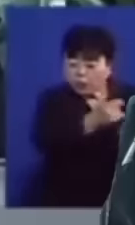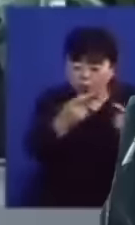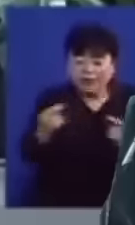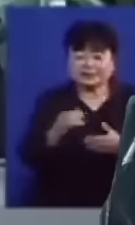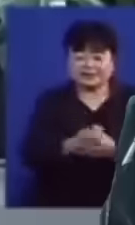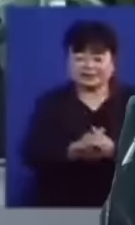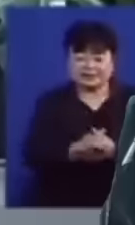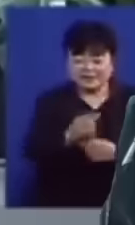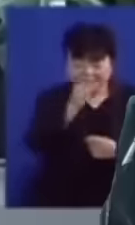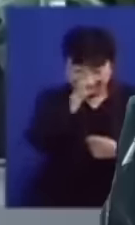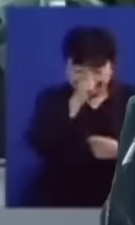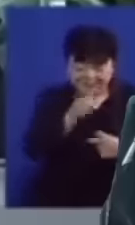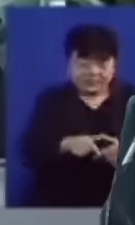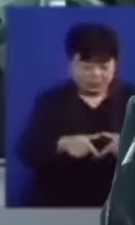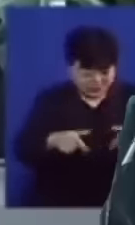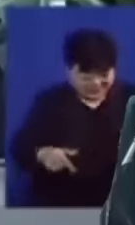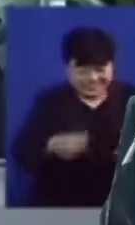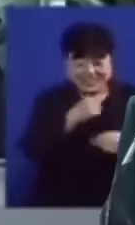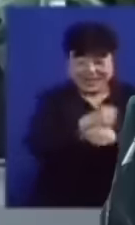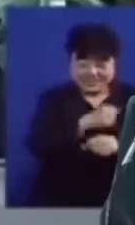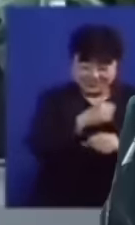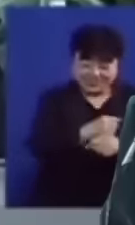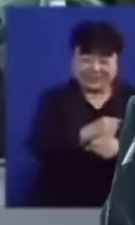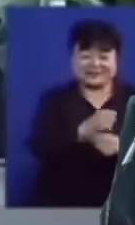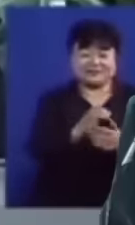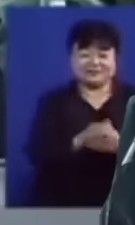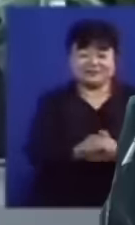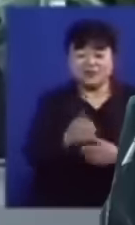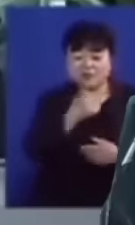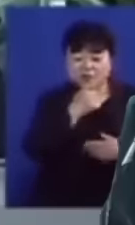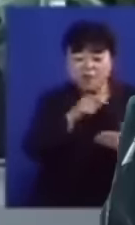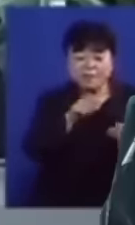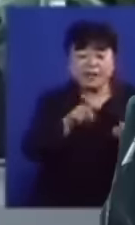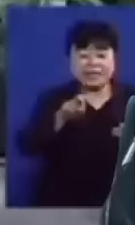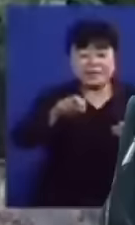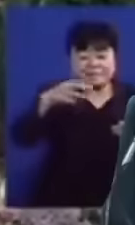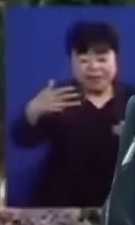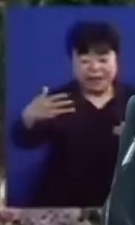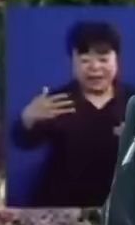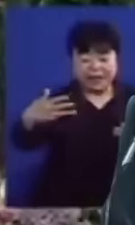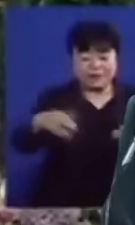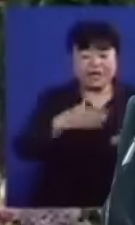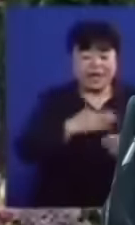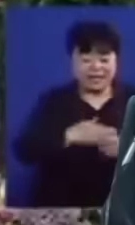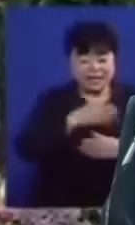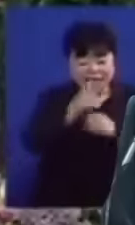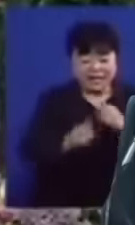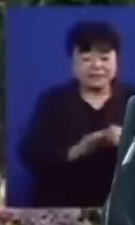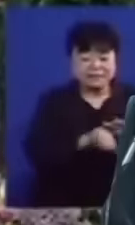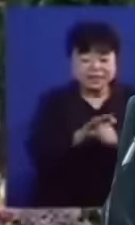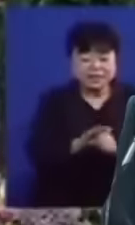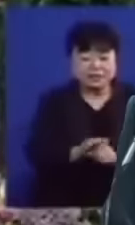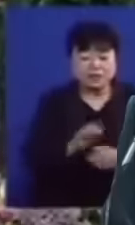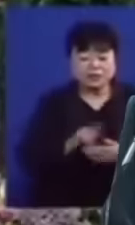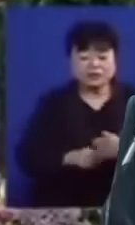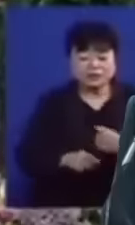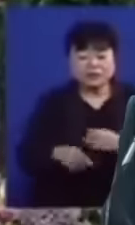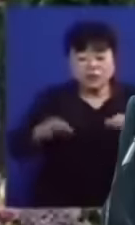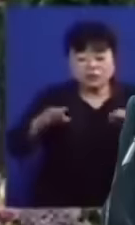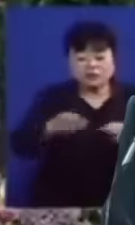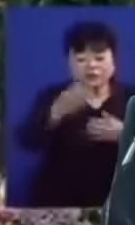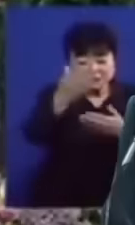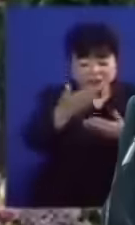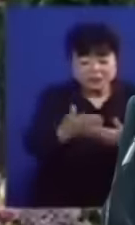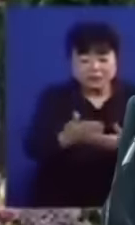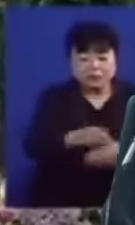결국 선하시고 인자하십니다. 로마서 8장 28절에 우리가 알거니와 하나님을 사랑하는 자 그 뜻대로 부르심을